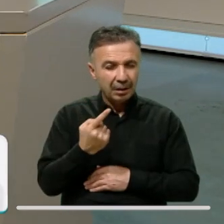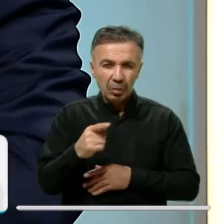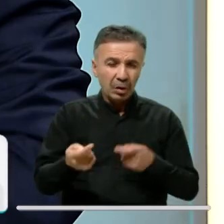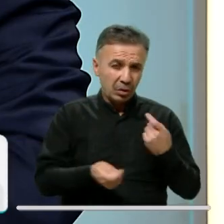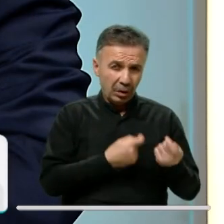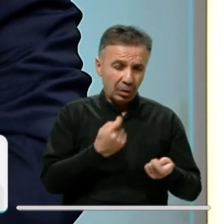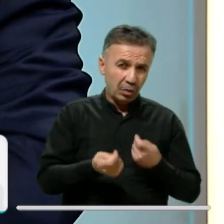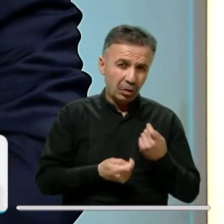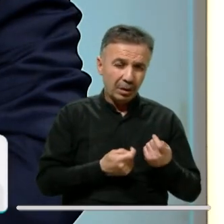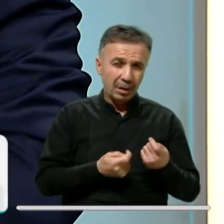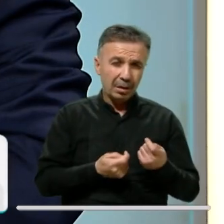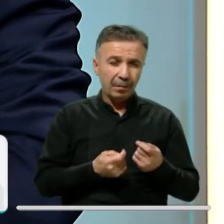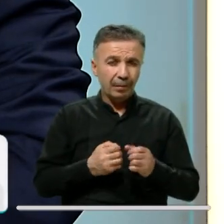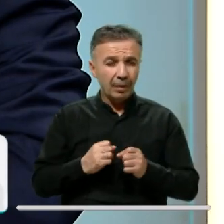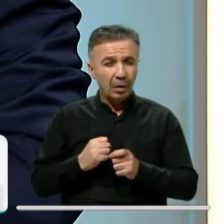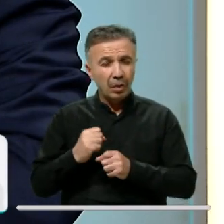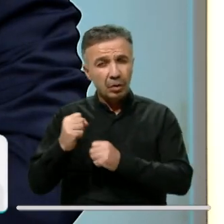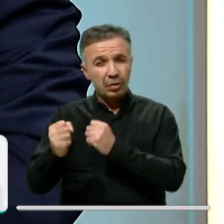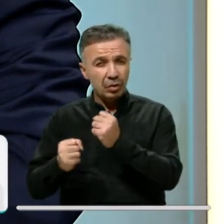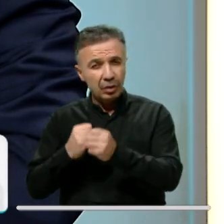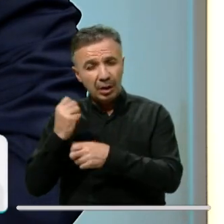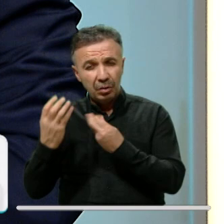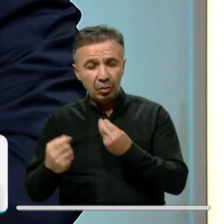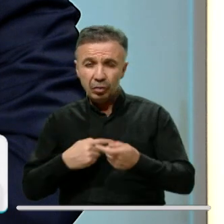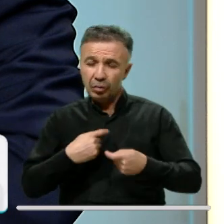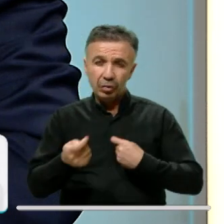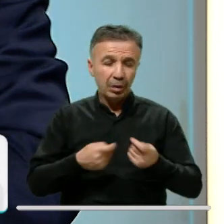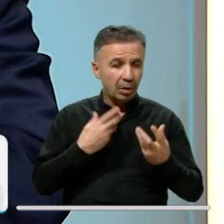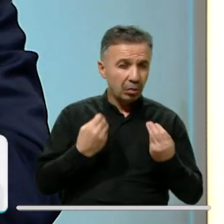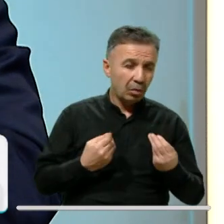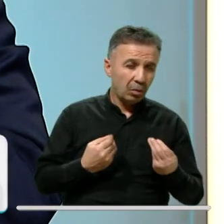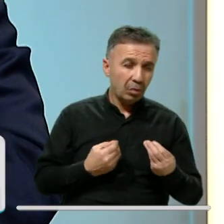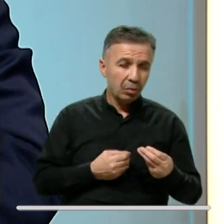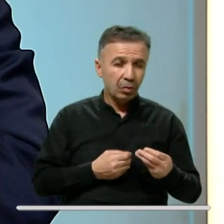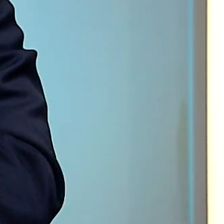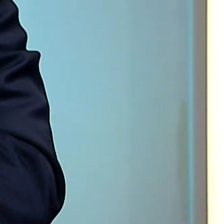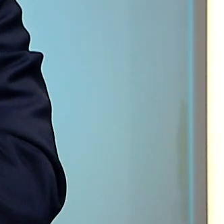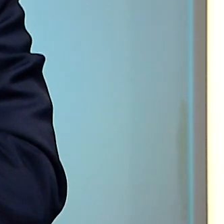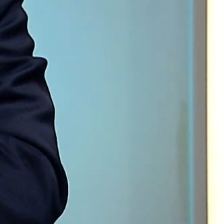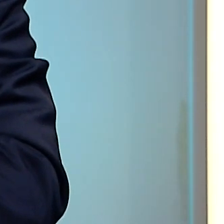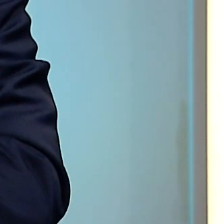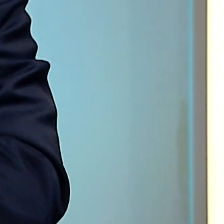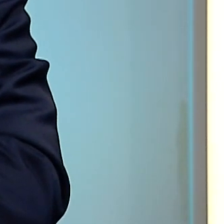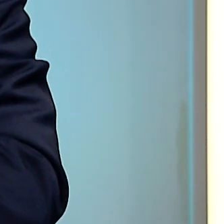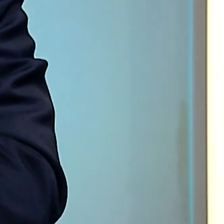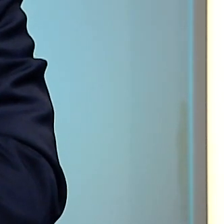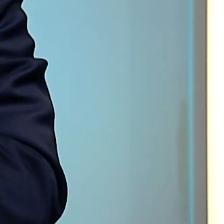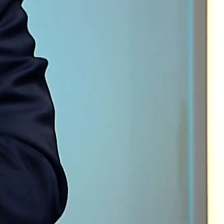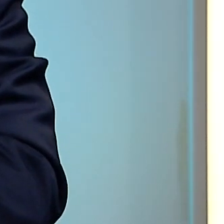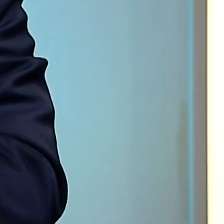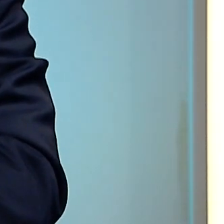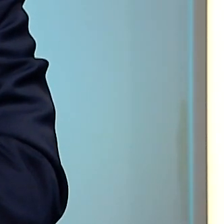ediyorlar. Sanayi olsun, efendim ticaret olsun veya silah sanayi olsun. Müslümanlar da her